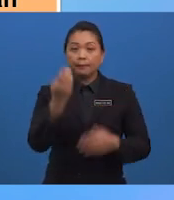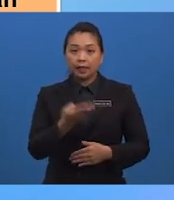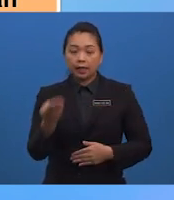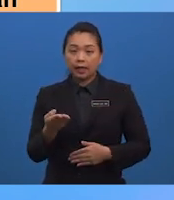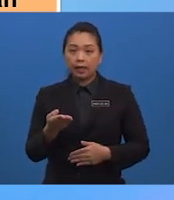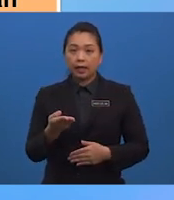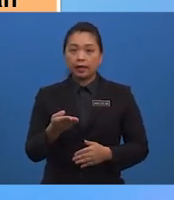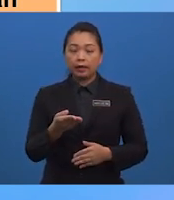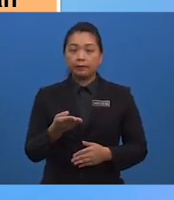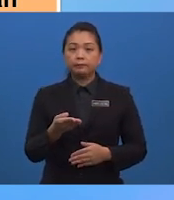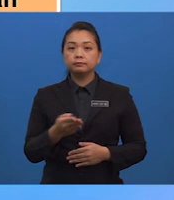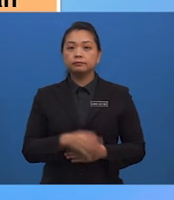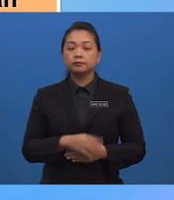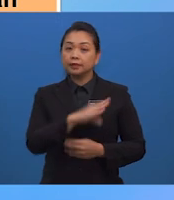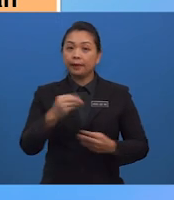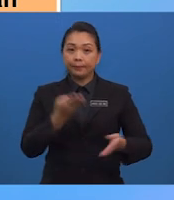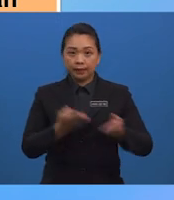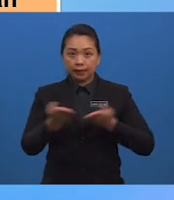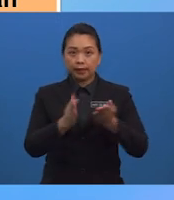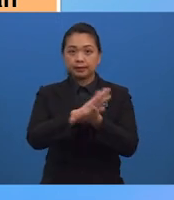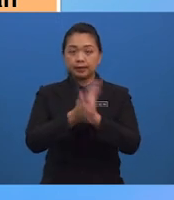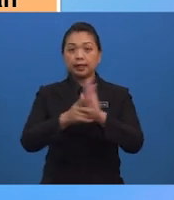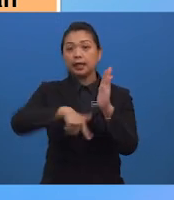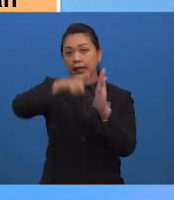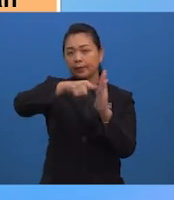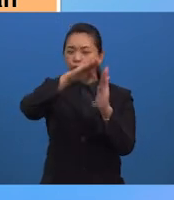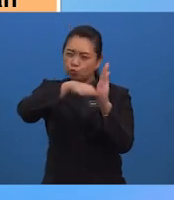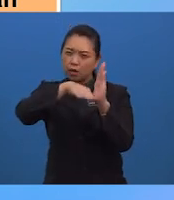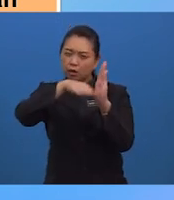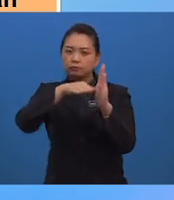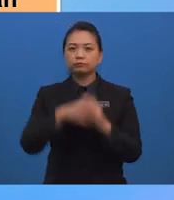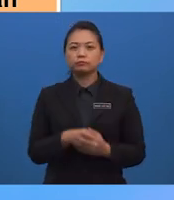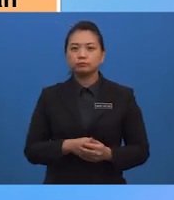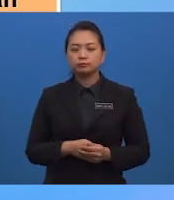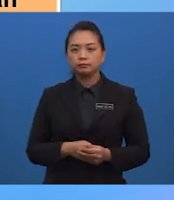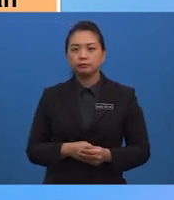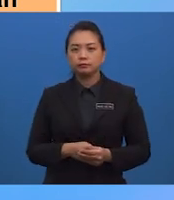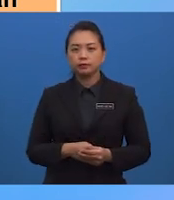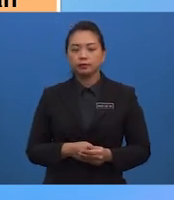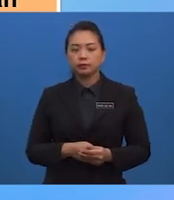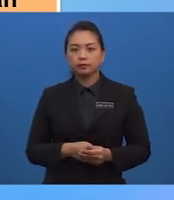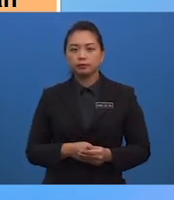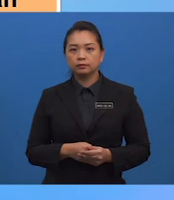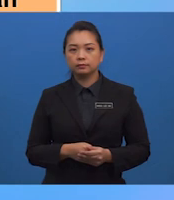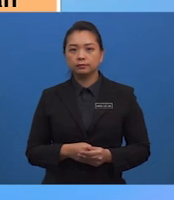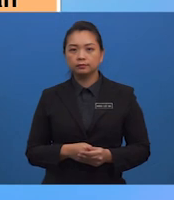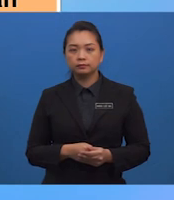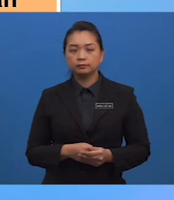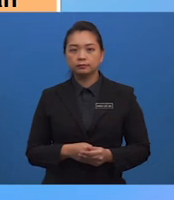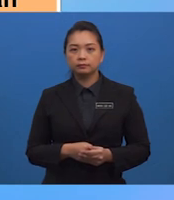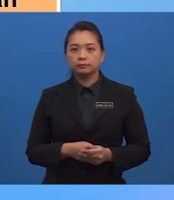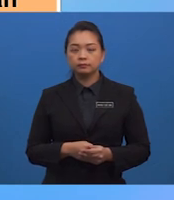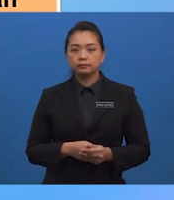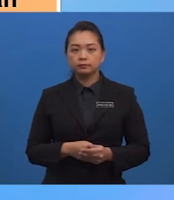dan perkhidmatan menjadi lebih murah dan pengguna boleh menikmati barangan dan kos perkhidmatan